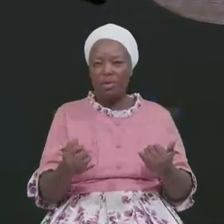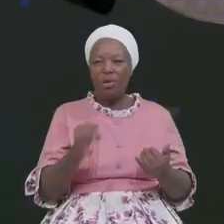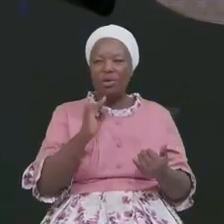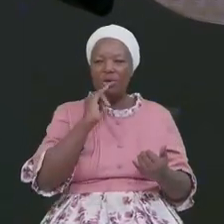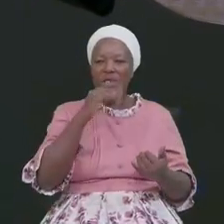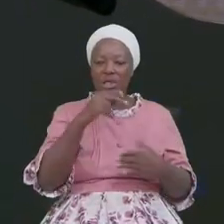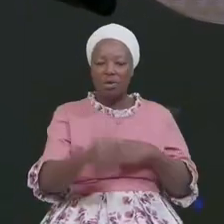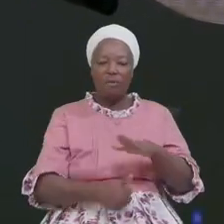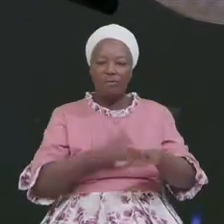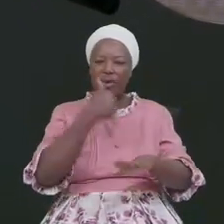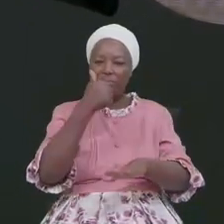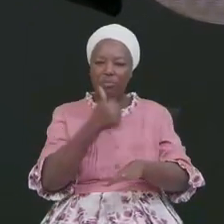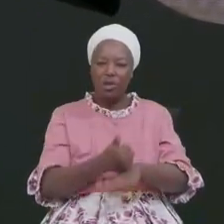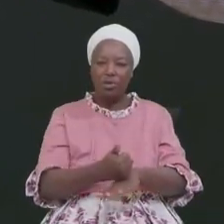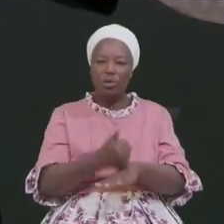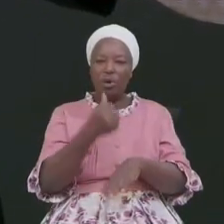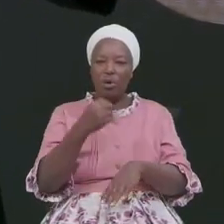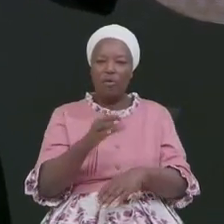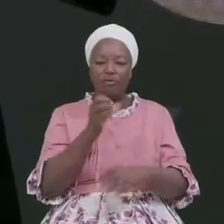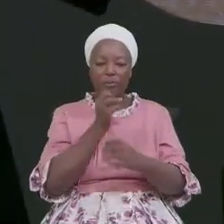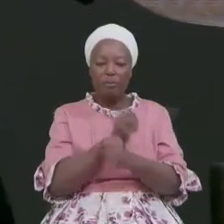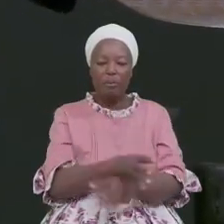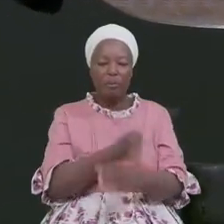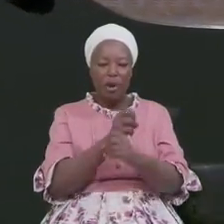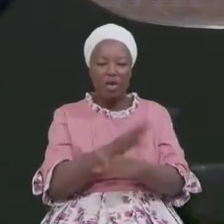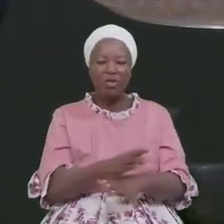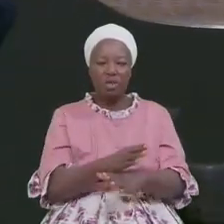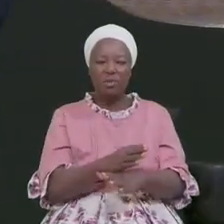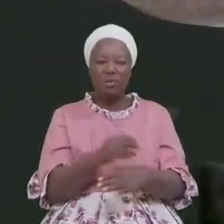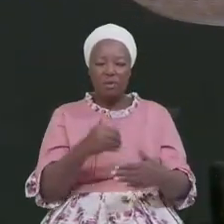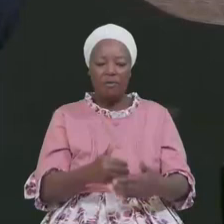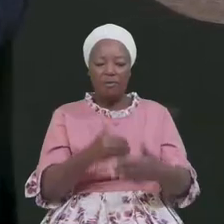sixième élément, la confirmation de marcher de l'avant,